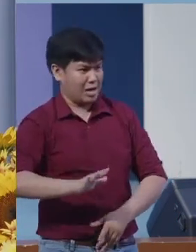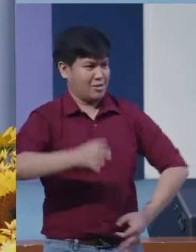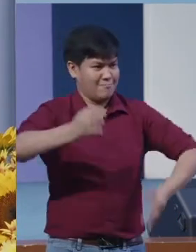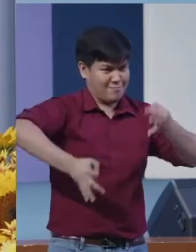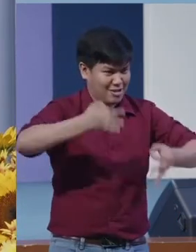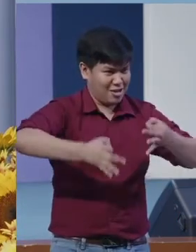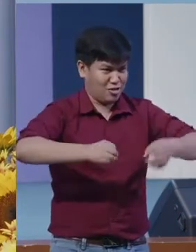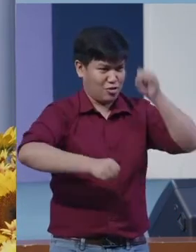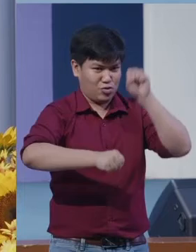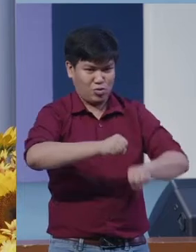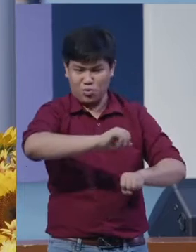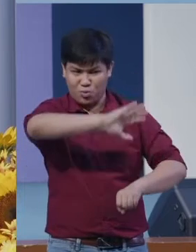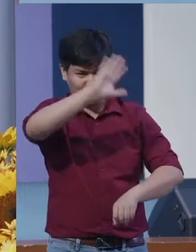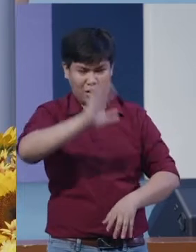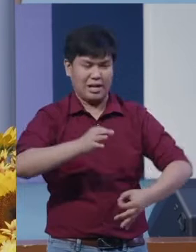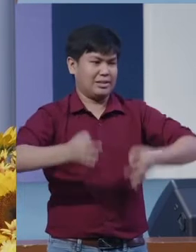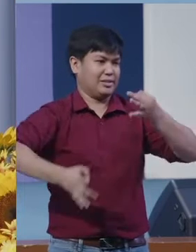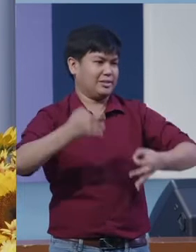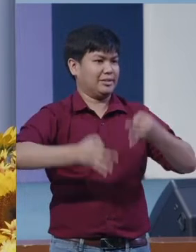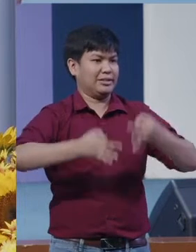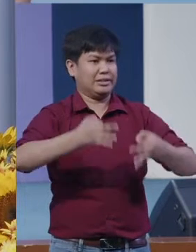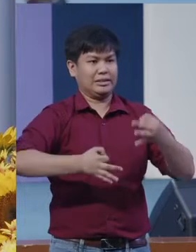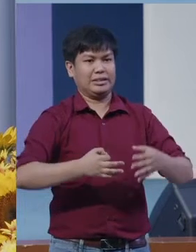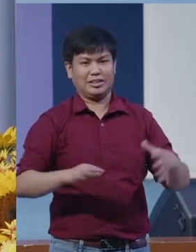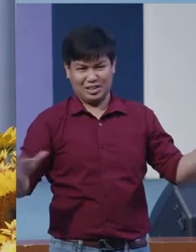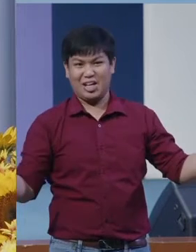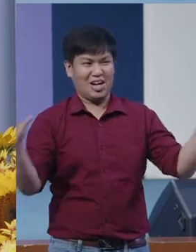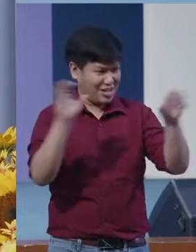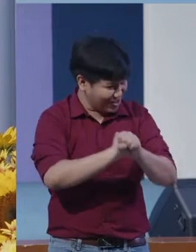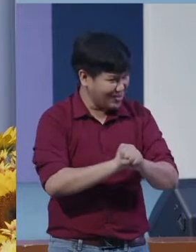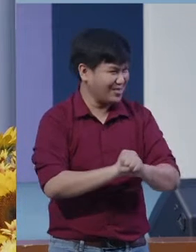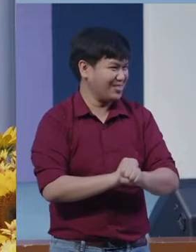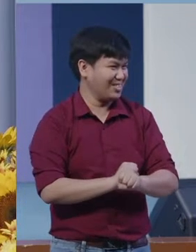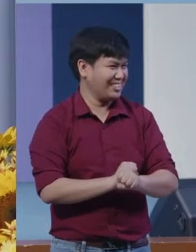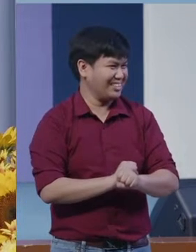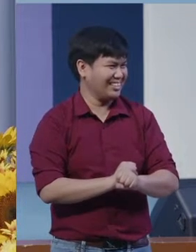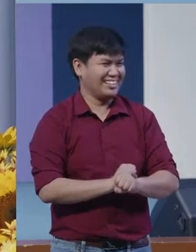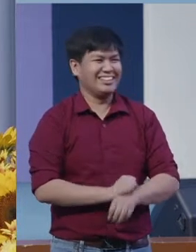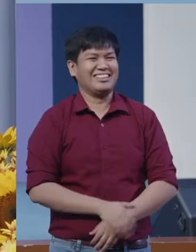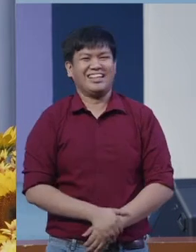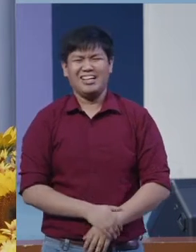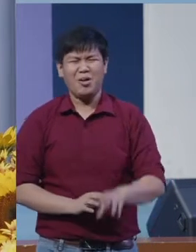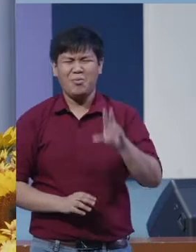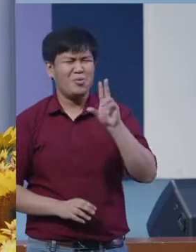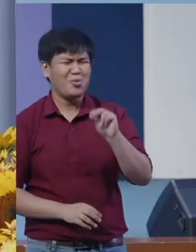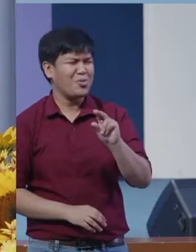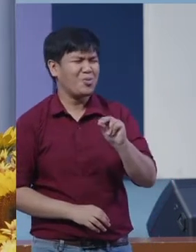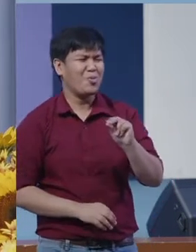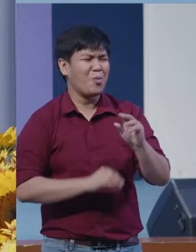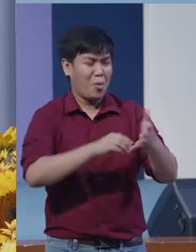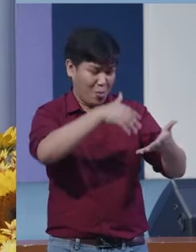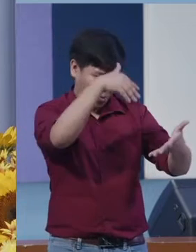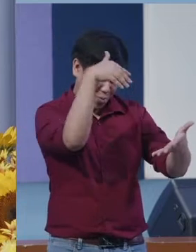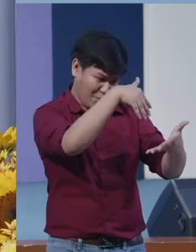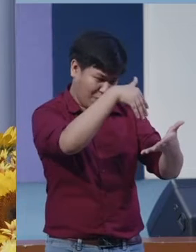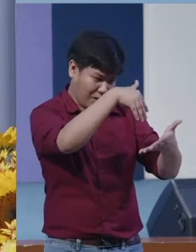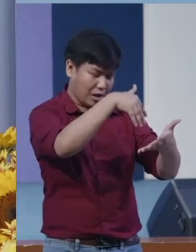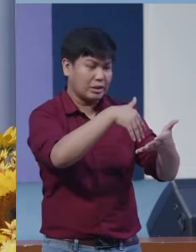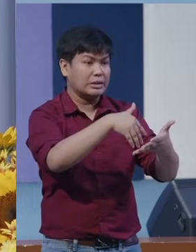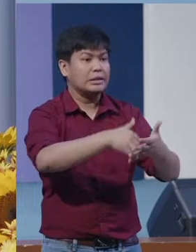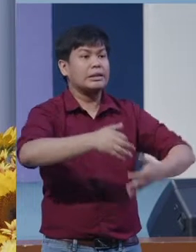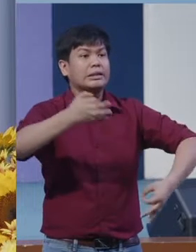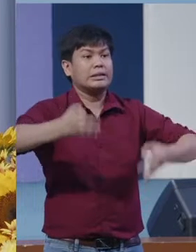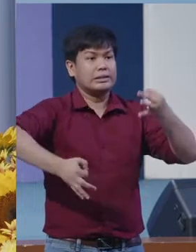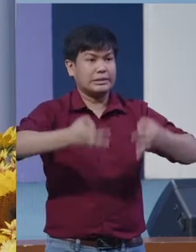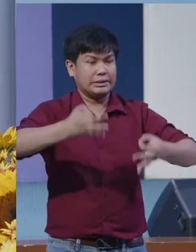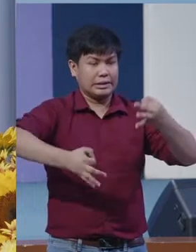judged. Tapos na sila doon. Hindi po yun ang buong scripture. Basahin niyo po yung susunod. For with the